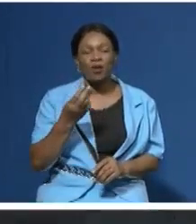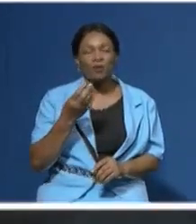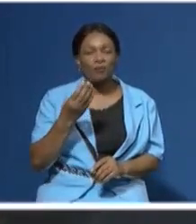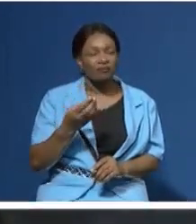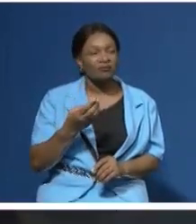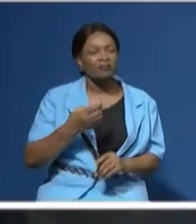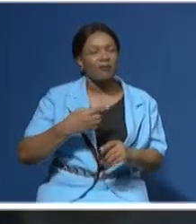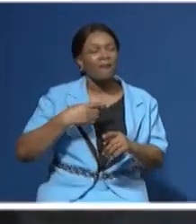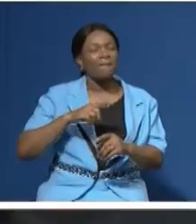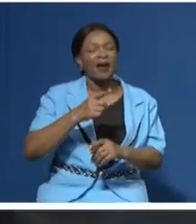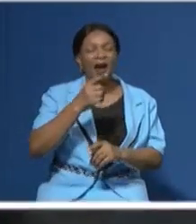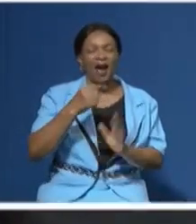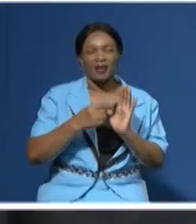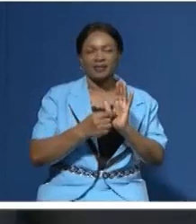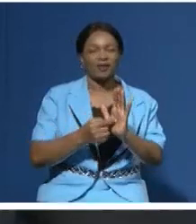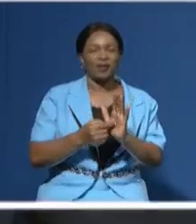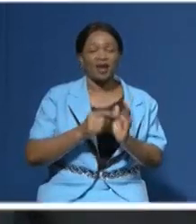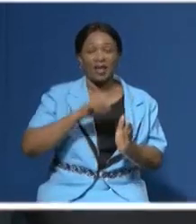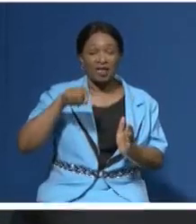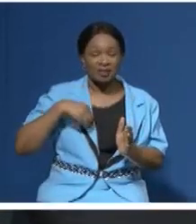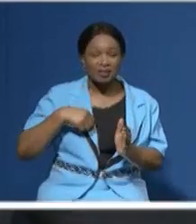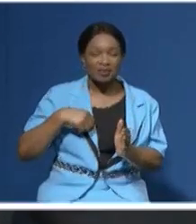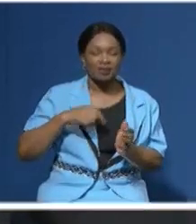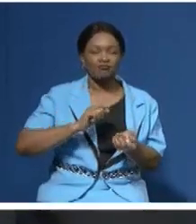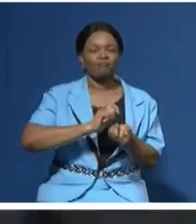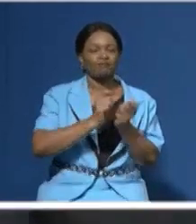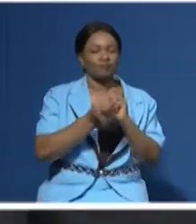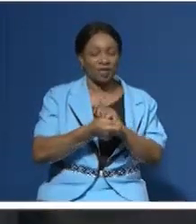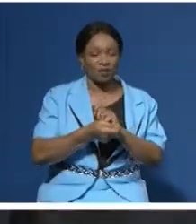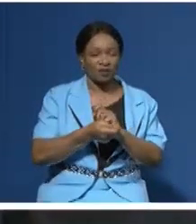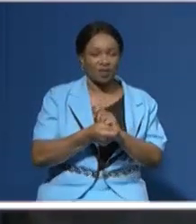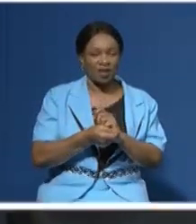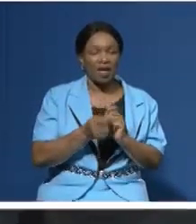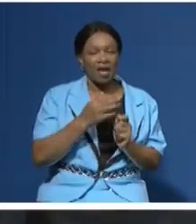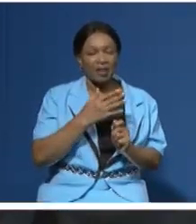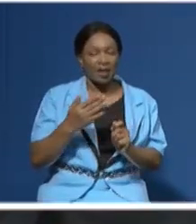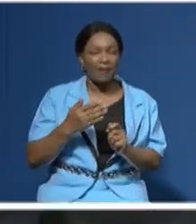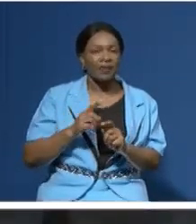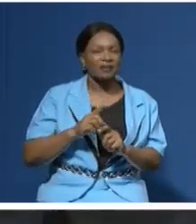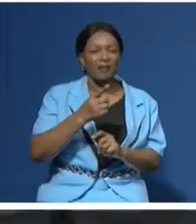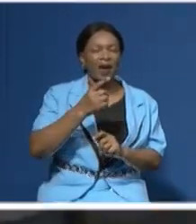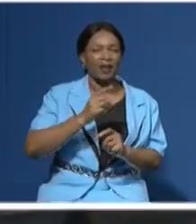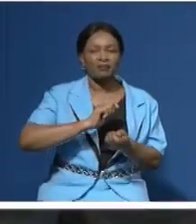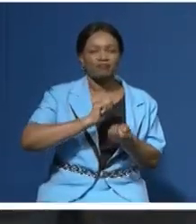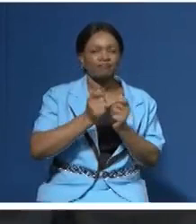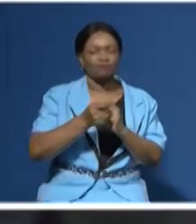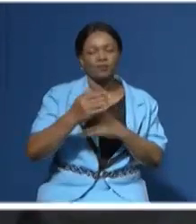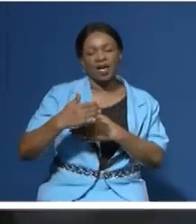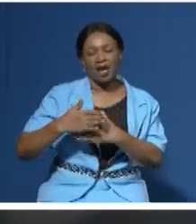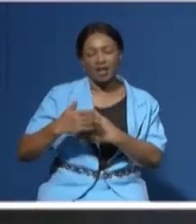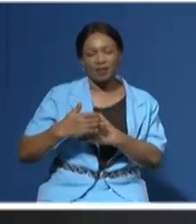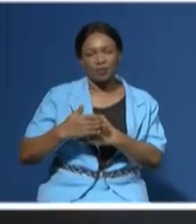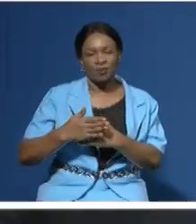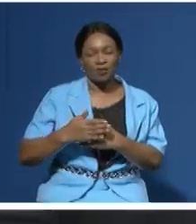Kwa hiyo sisi kuhesabu huku tunapofanya sisi, tunageuza badala zile namba zilizoko mbali zote zigeuzwe ziwe karibu. Kwa hiyo